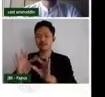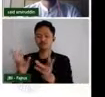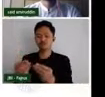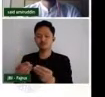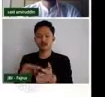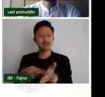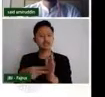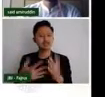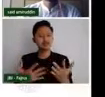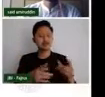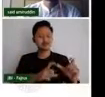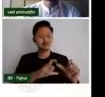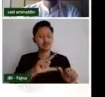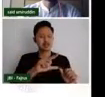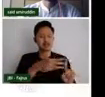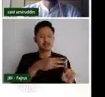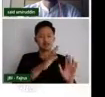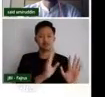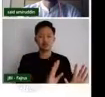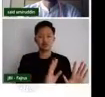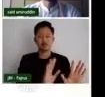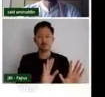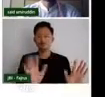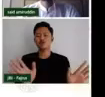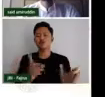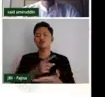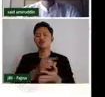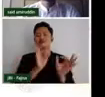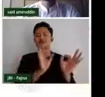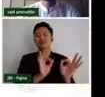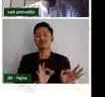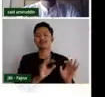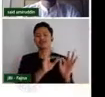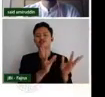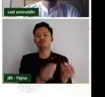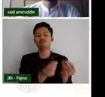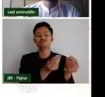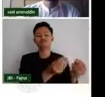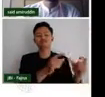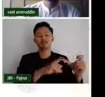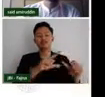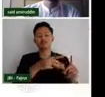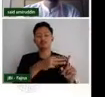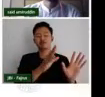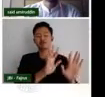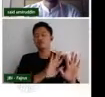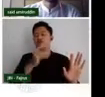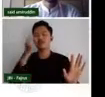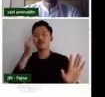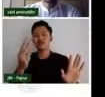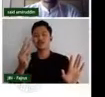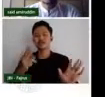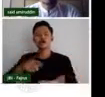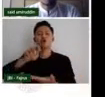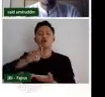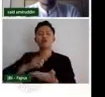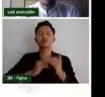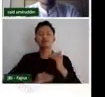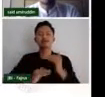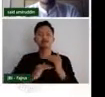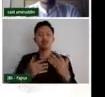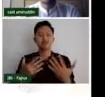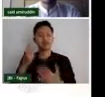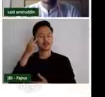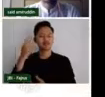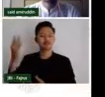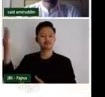sekolah luar biasa pendidikan inklusi itu diberikan. Yang pertama kita lihat dulu landasan hukumnya, yaitu secara filosofis bangsa